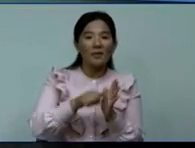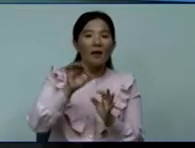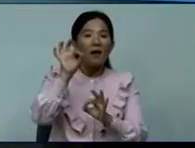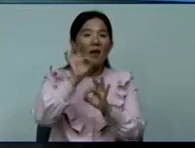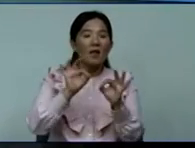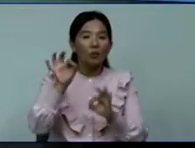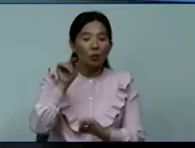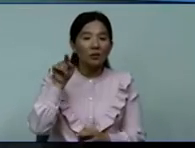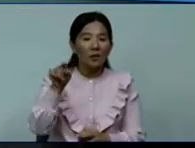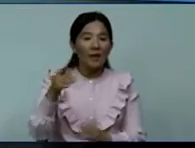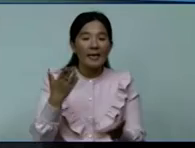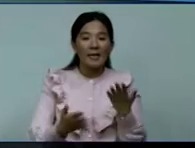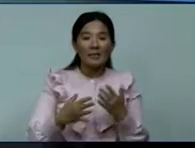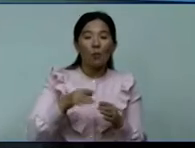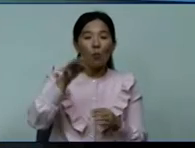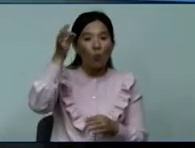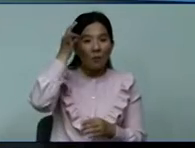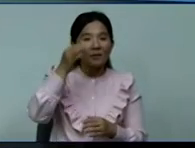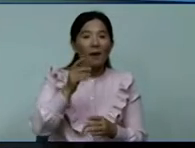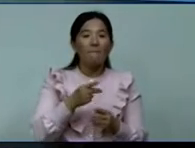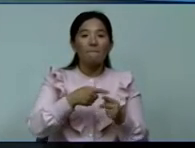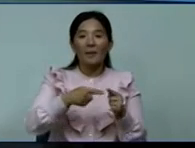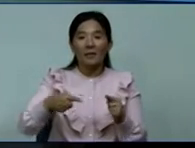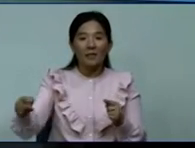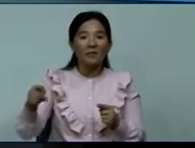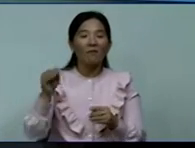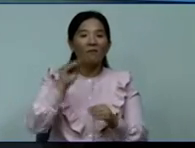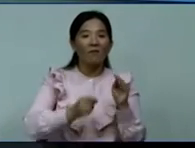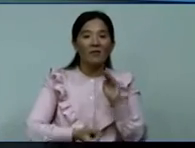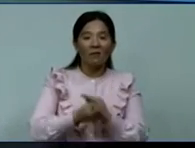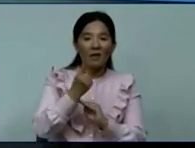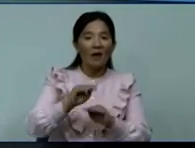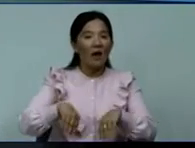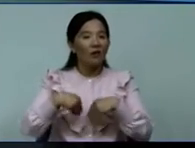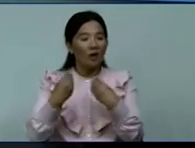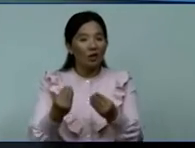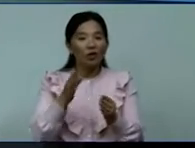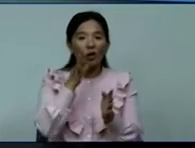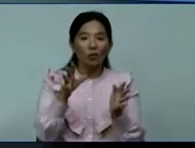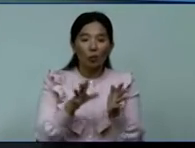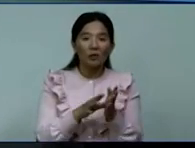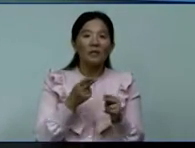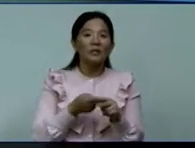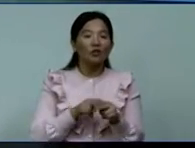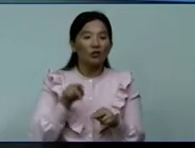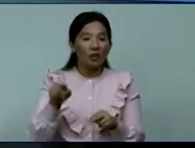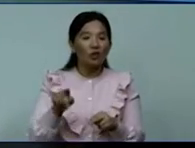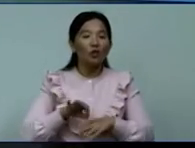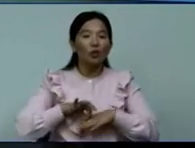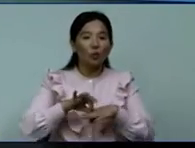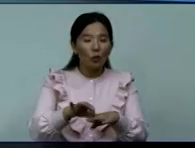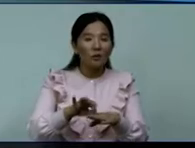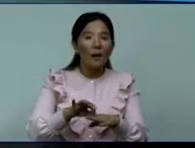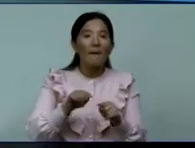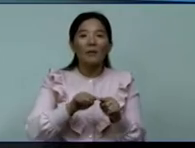вы помните, что если в процессе окисления восстановления идет отдача электронов, значит идет